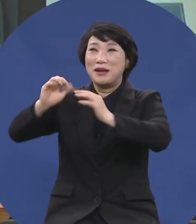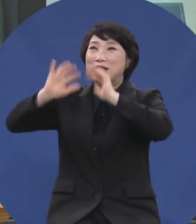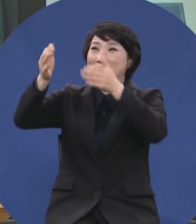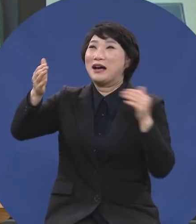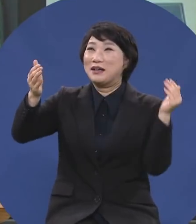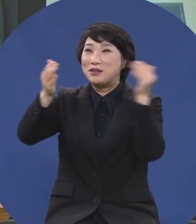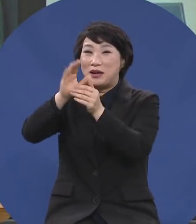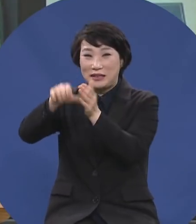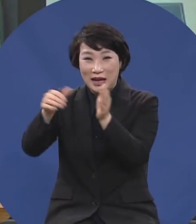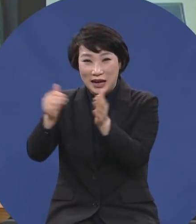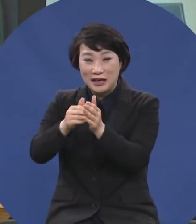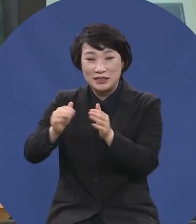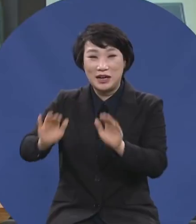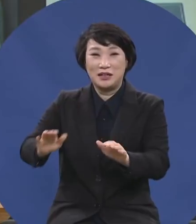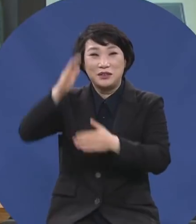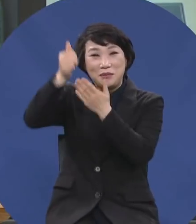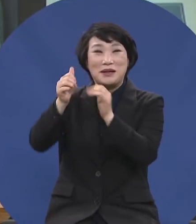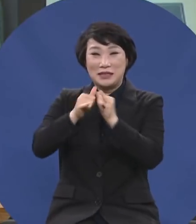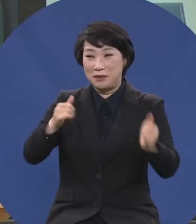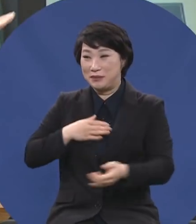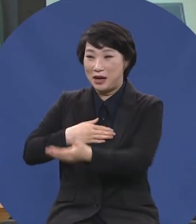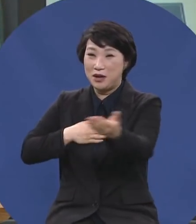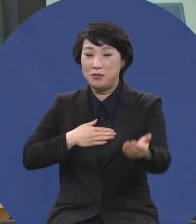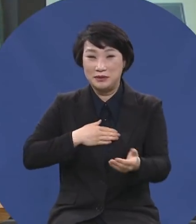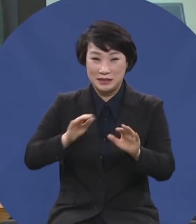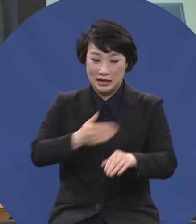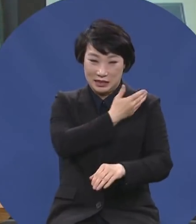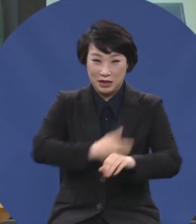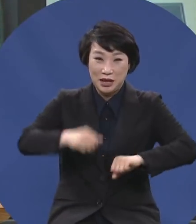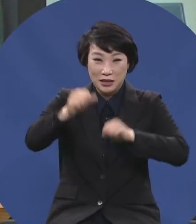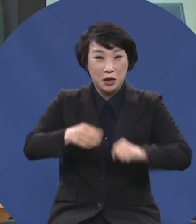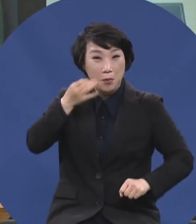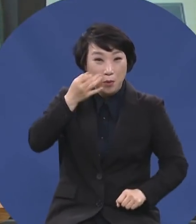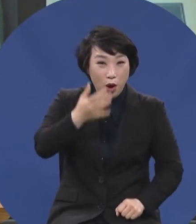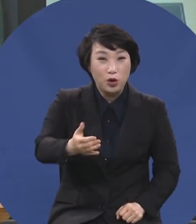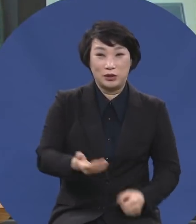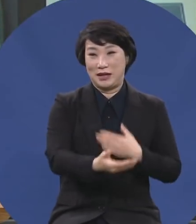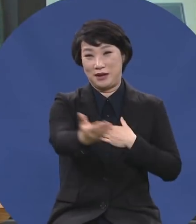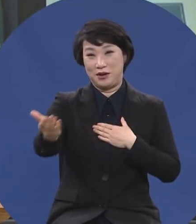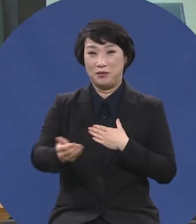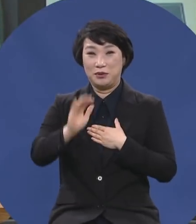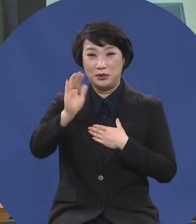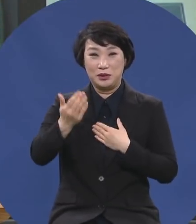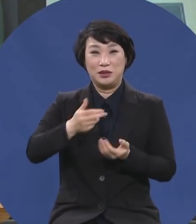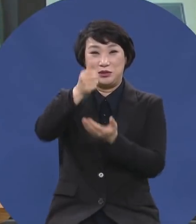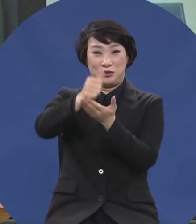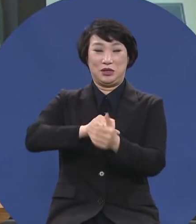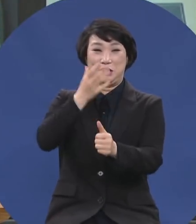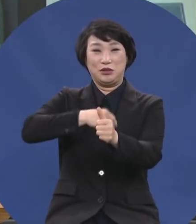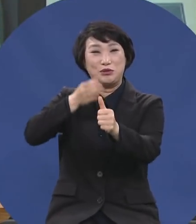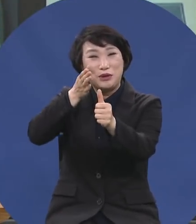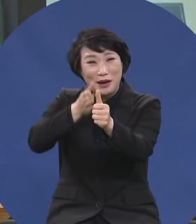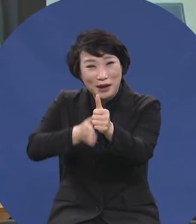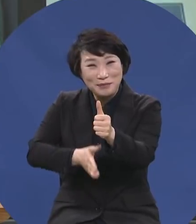가는 일에 성령의 사람으로 사도행전을 체현하는 여러분 되기를 주님의